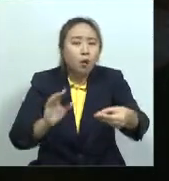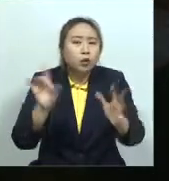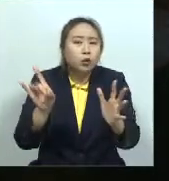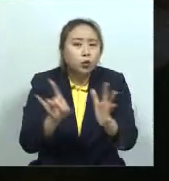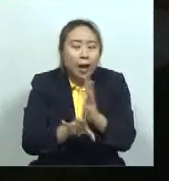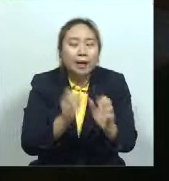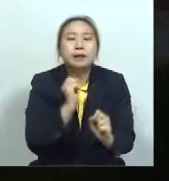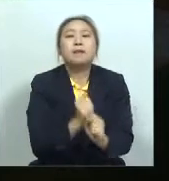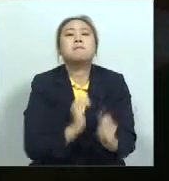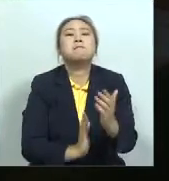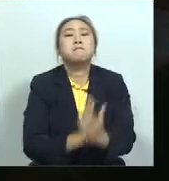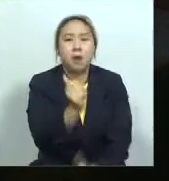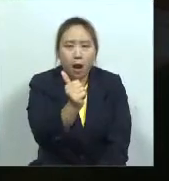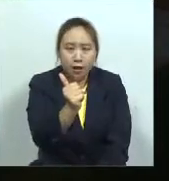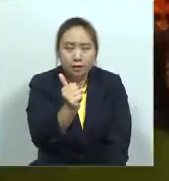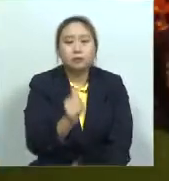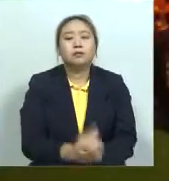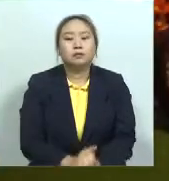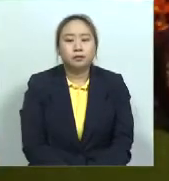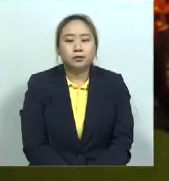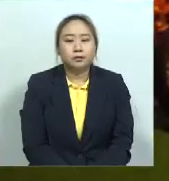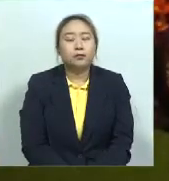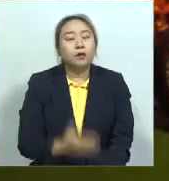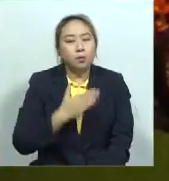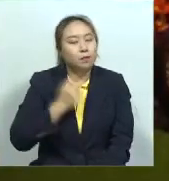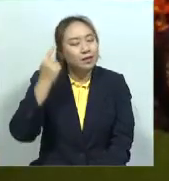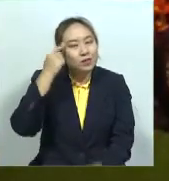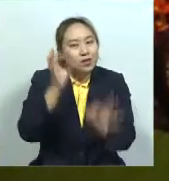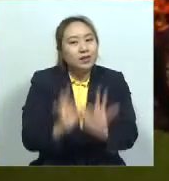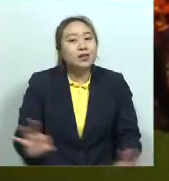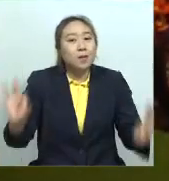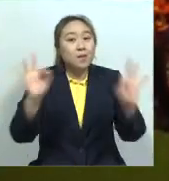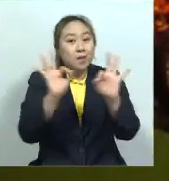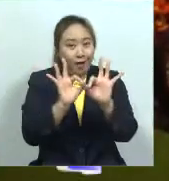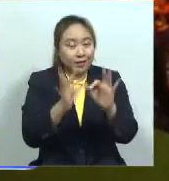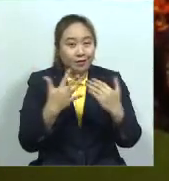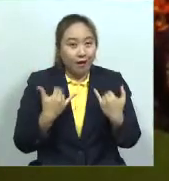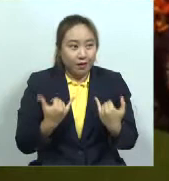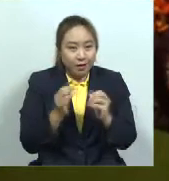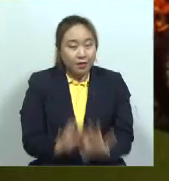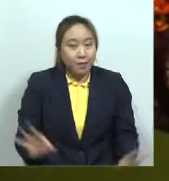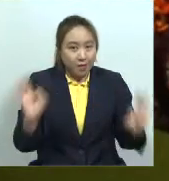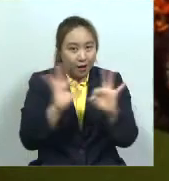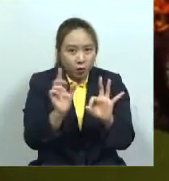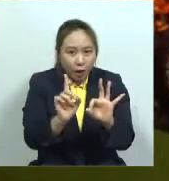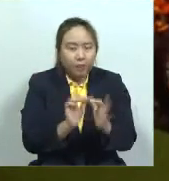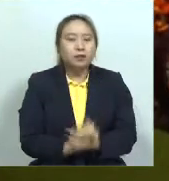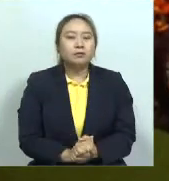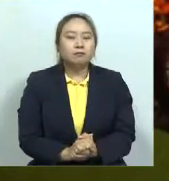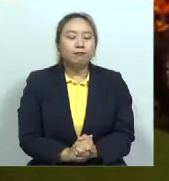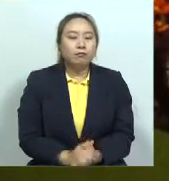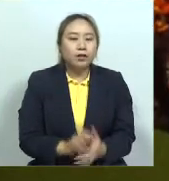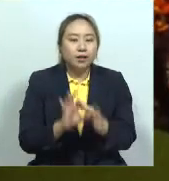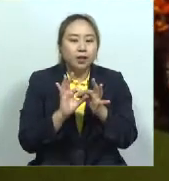ารถต่อเสร็จแล้วก็สามารถทำภารกิจได้สำเร็จ ผมว่าสิ่งสำคัญที่สุดจากบทเรียนครั้งนี้นะครับก็คือเกี่ยวเรื่อง